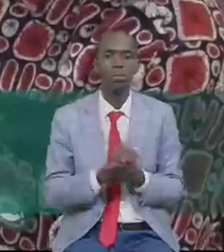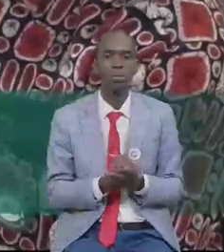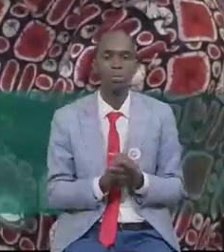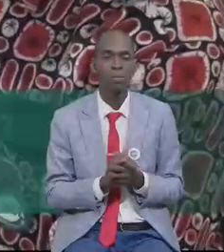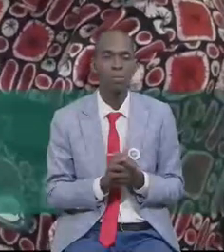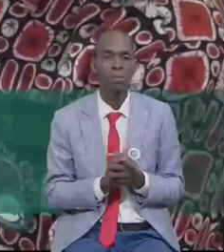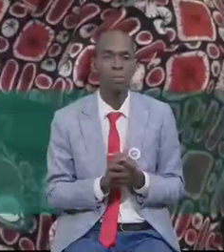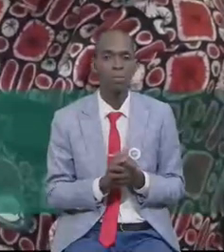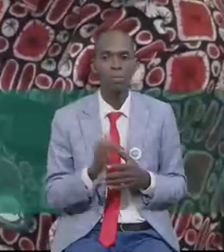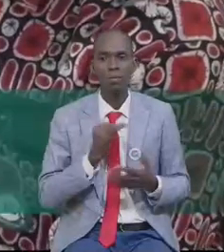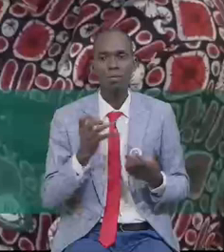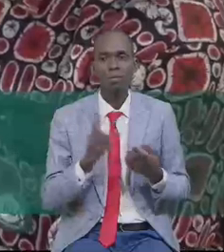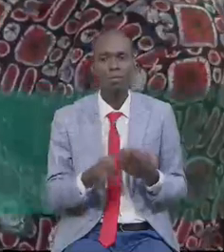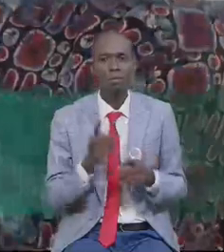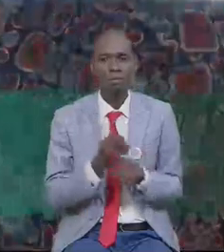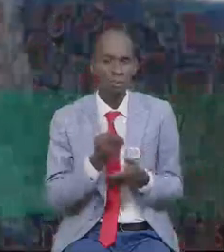Et je veux que tu notes cela.